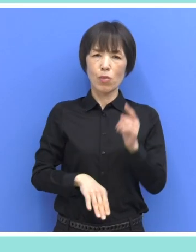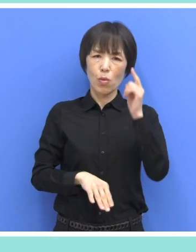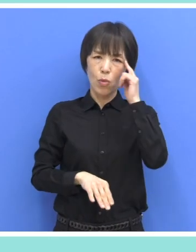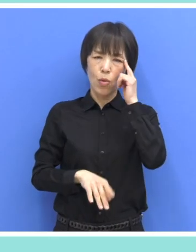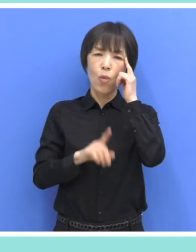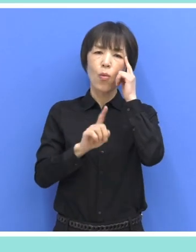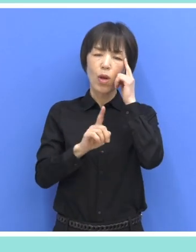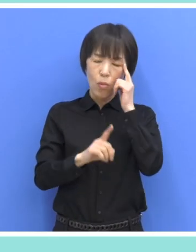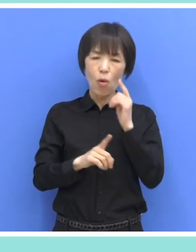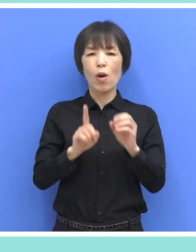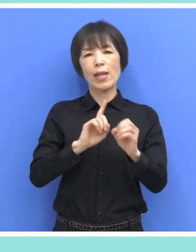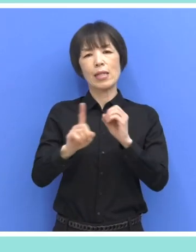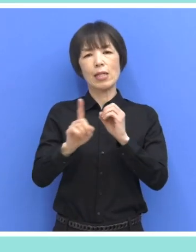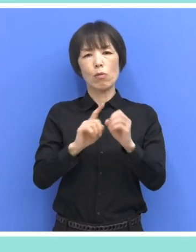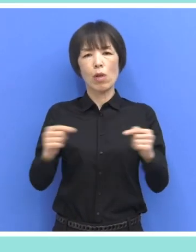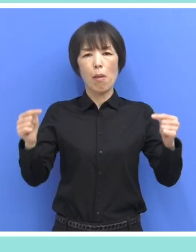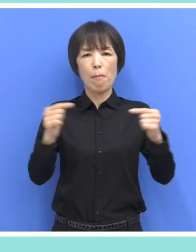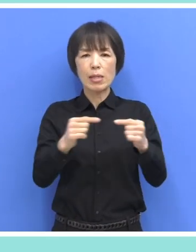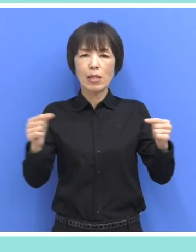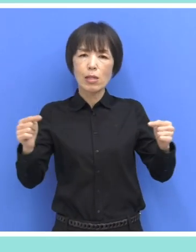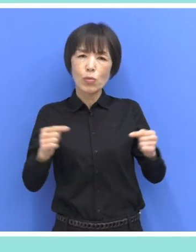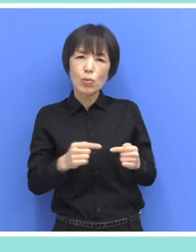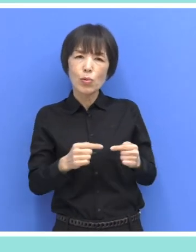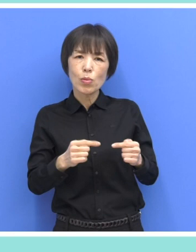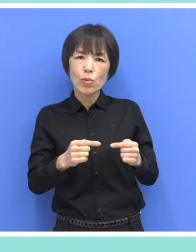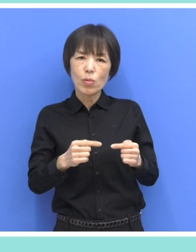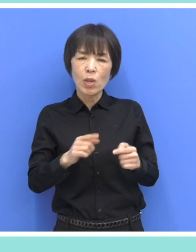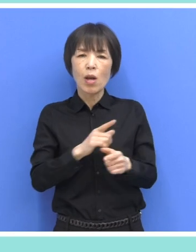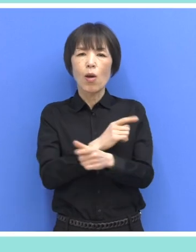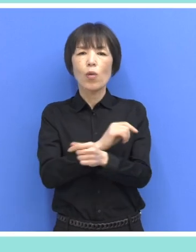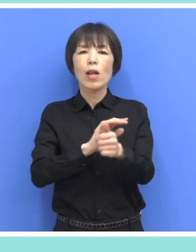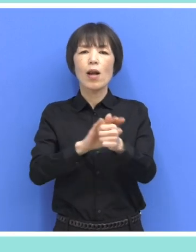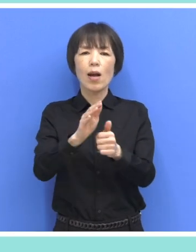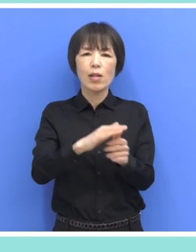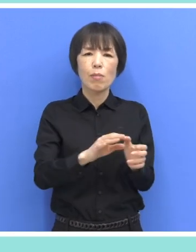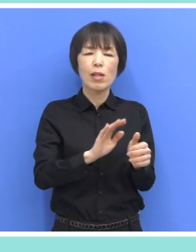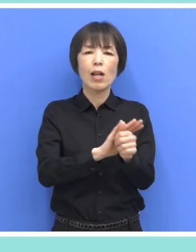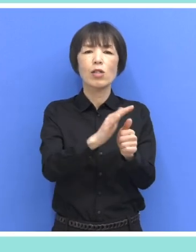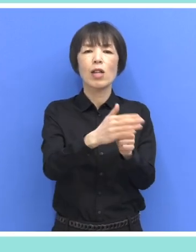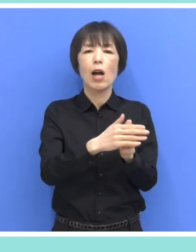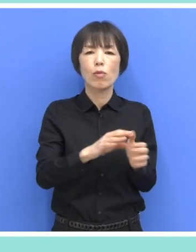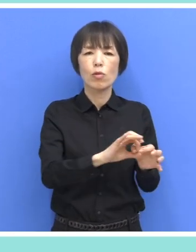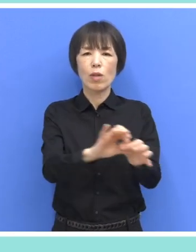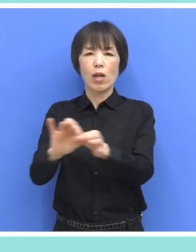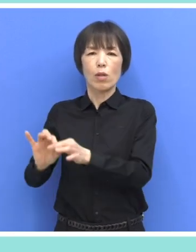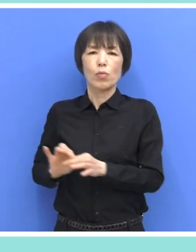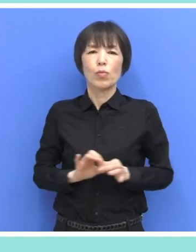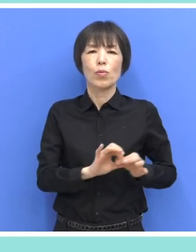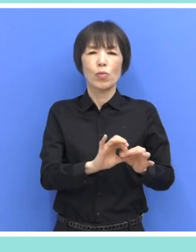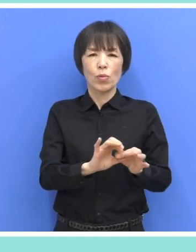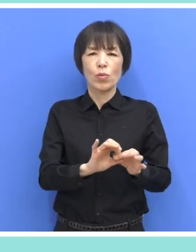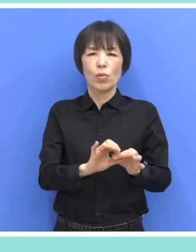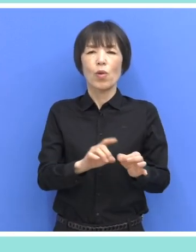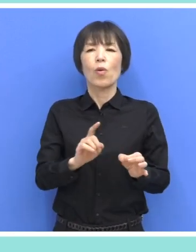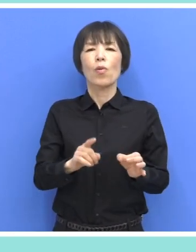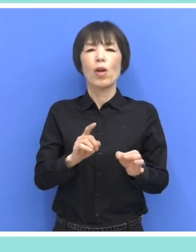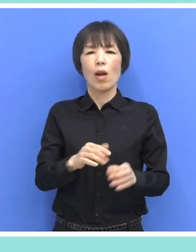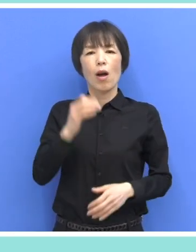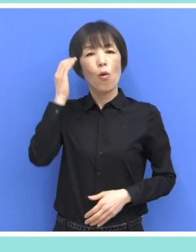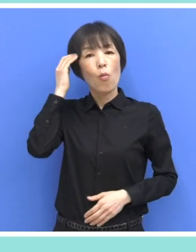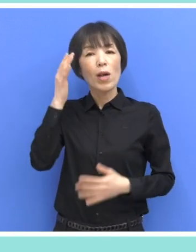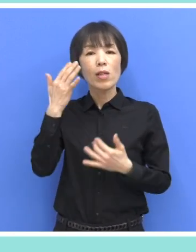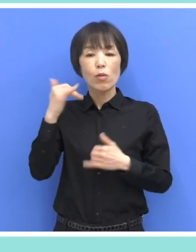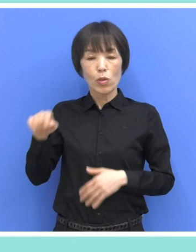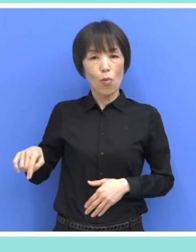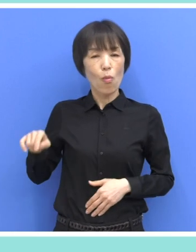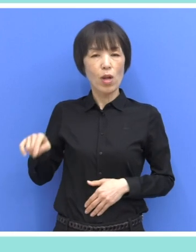ジタルでマッチングをしようということで、助け合いの精神が生まれてつながっていくっていうこと、これが困っている人